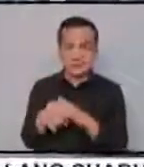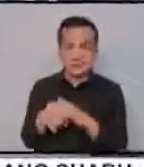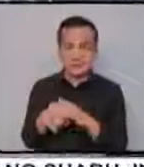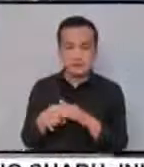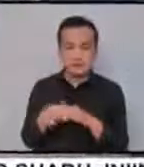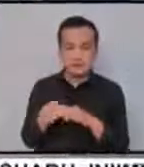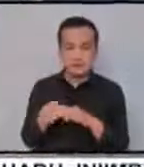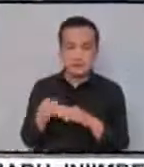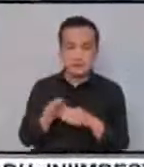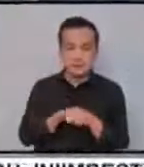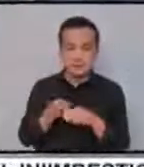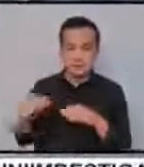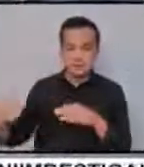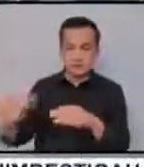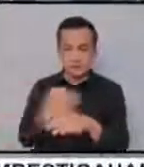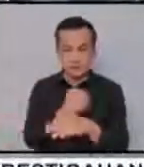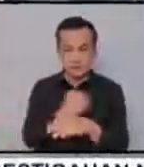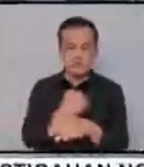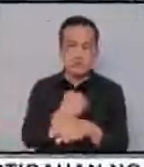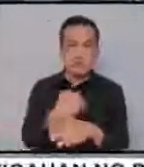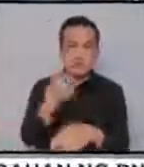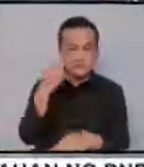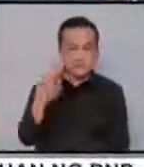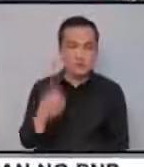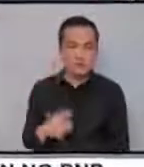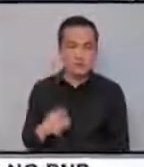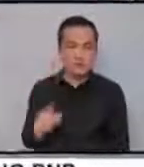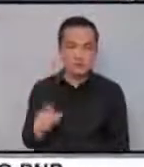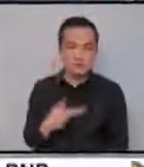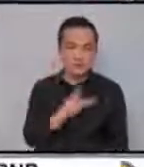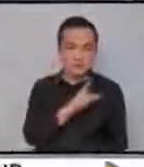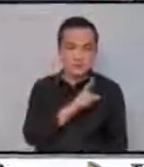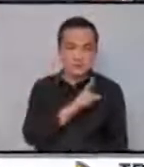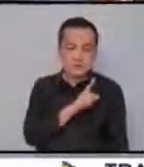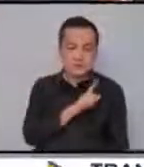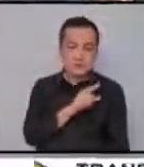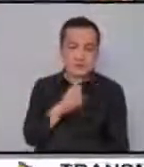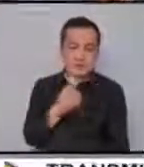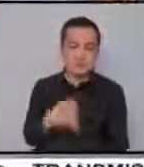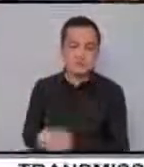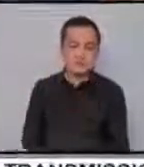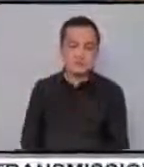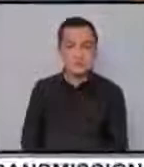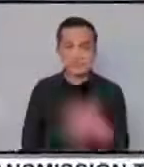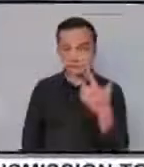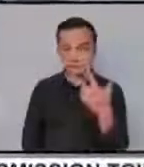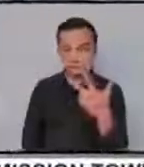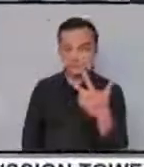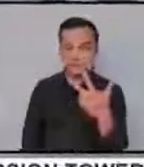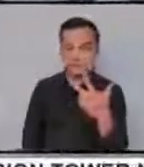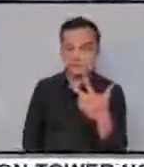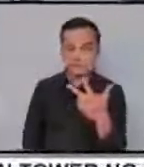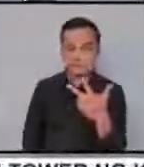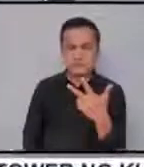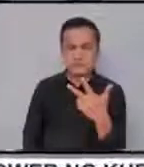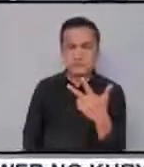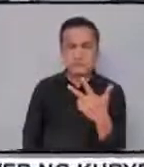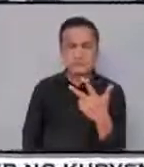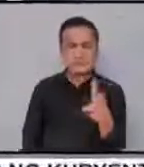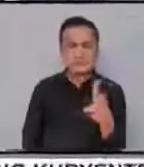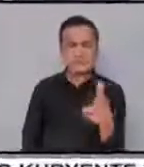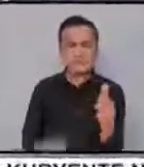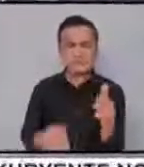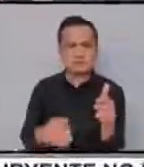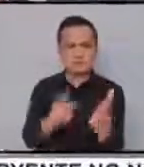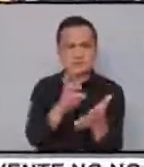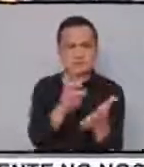tumilaok na, oo. Para doon sa mga kakaliwa ng UP. Tatlo po yung entry points, ha. Yun sa bahagi ng Batasan